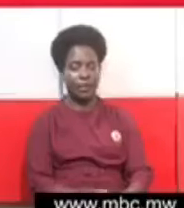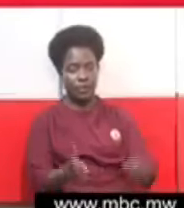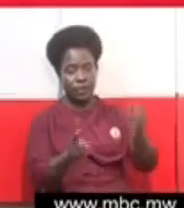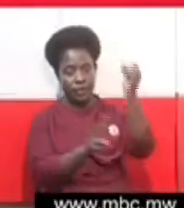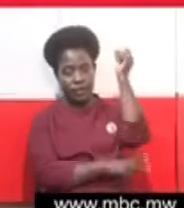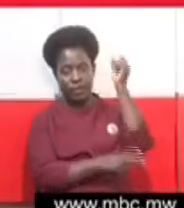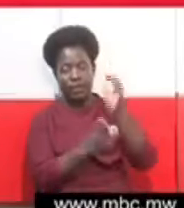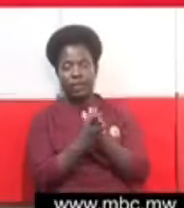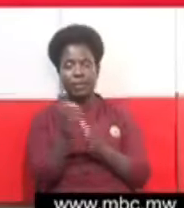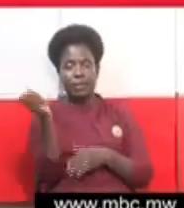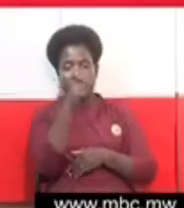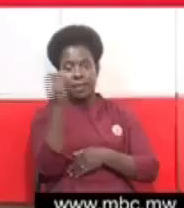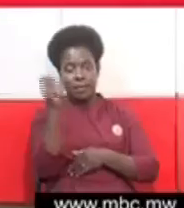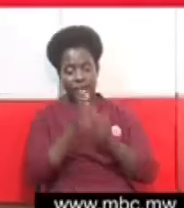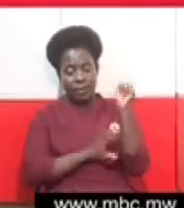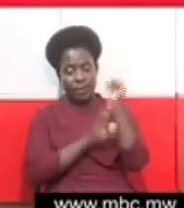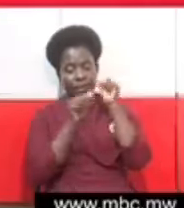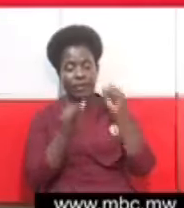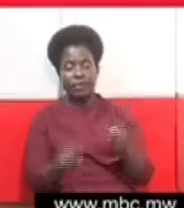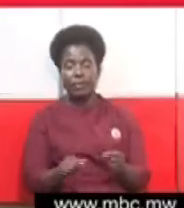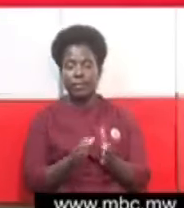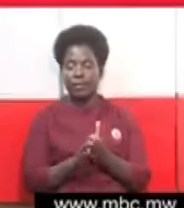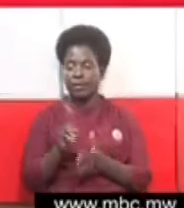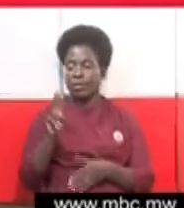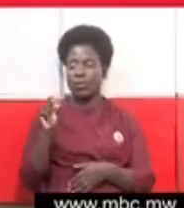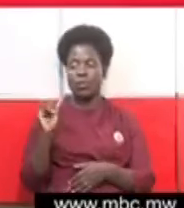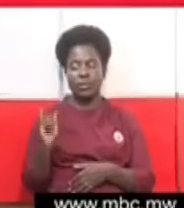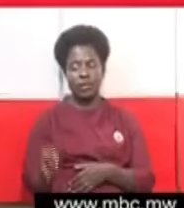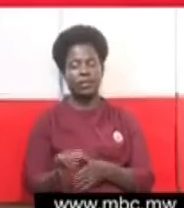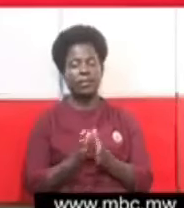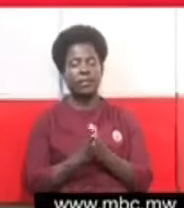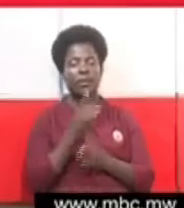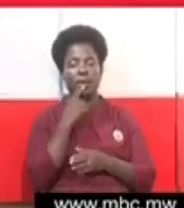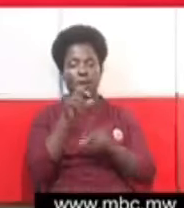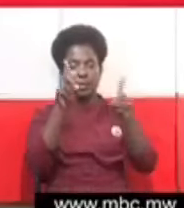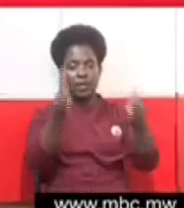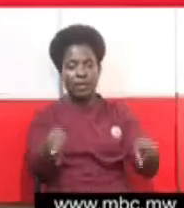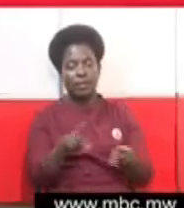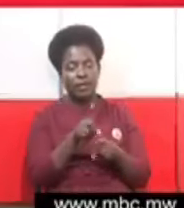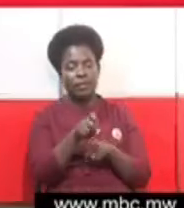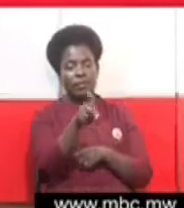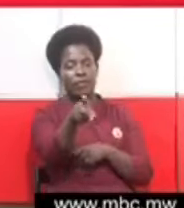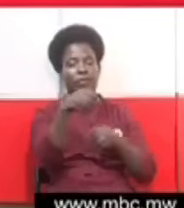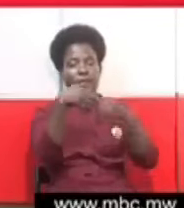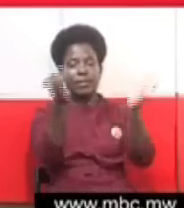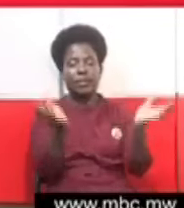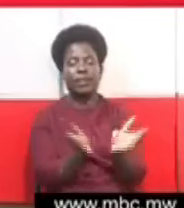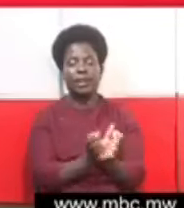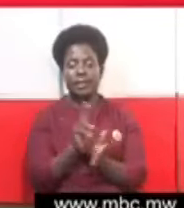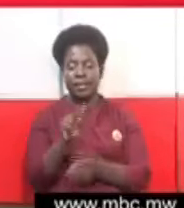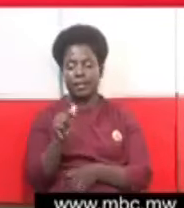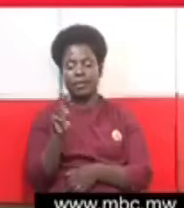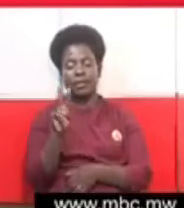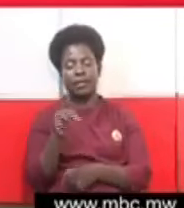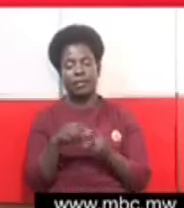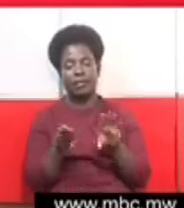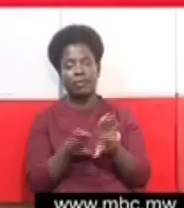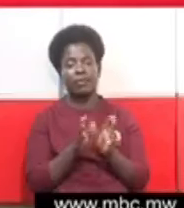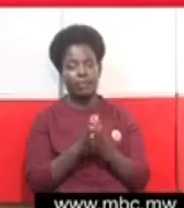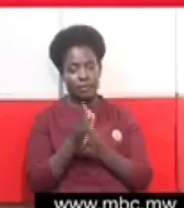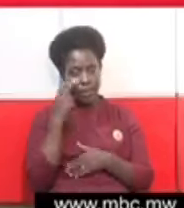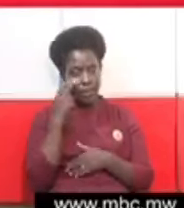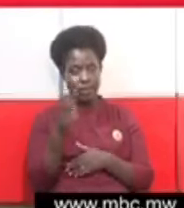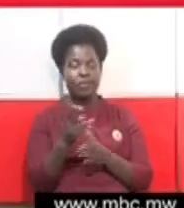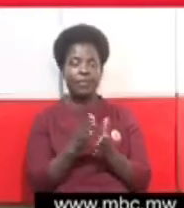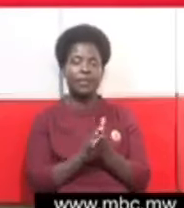Wachiwiri kwa president wa dziko lino Dr. Michael Usi watsimikizira anthu otsatira chipani cha UTM kuti masomphenya amalemu